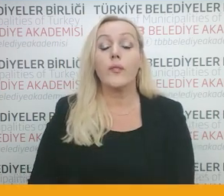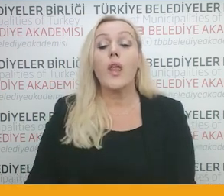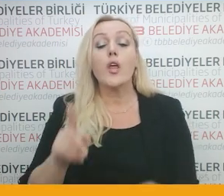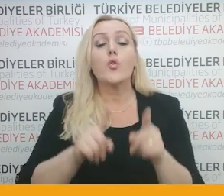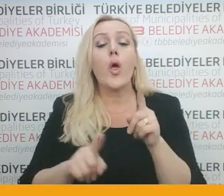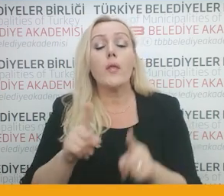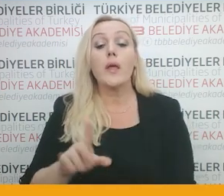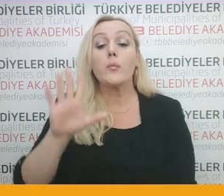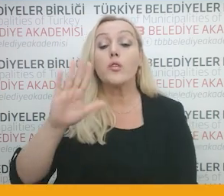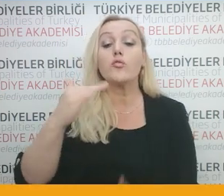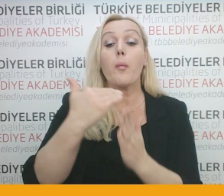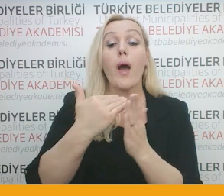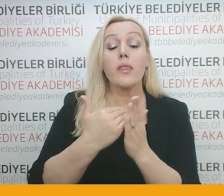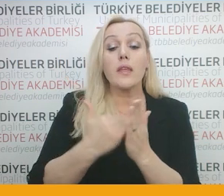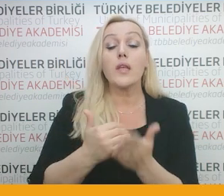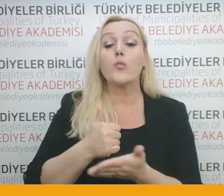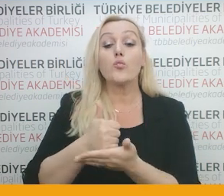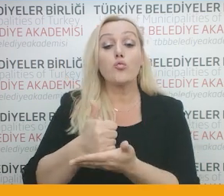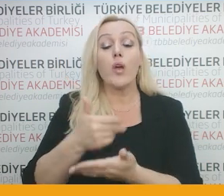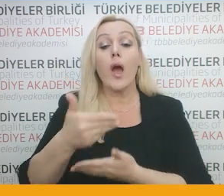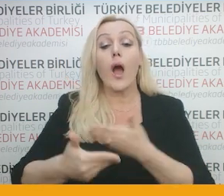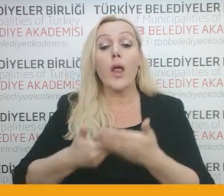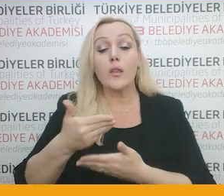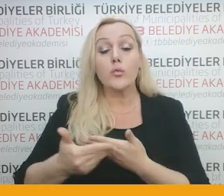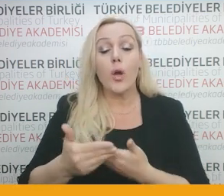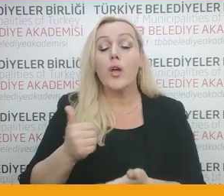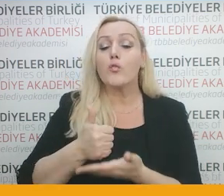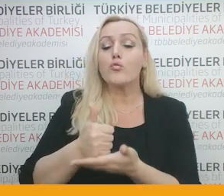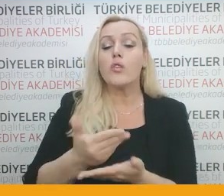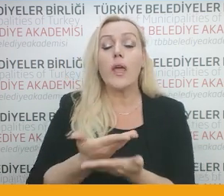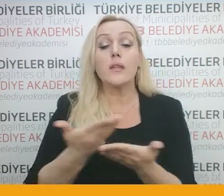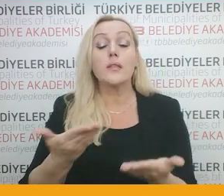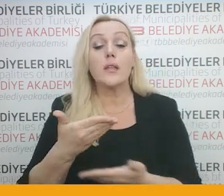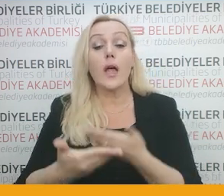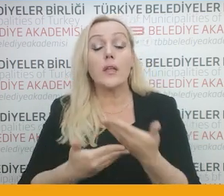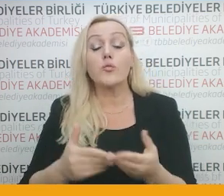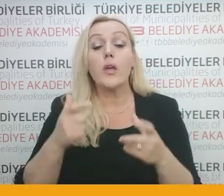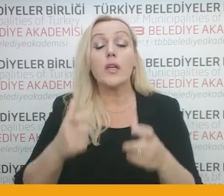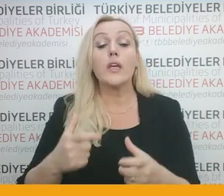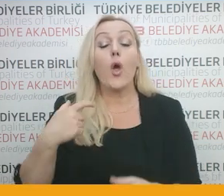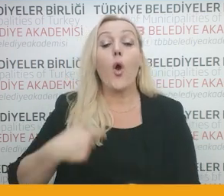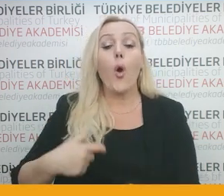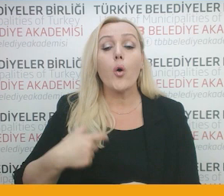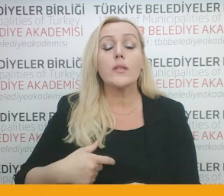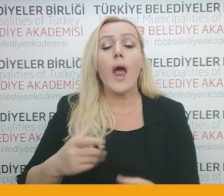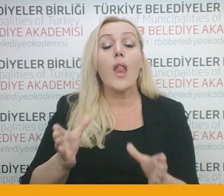Yönetmenin 5. maddesinde bütçeden bahsediyor bize arkadaşlar. Bütçeyi nasıl tanımlamış? İl özel idaresi,